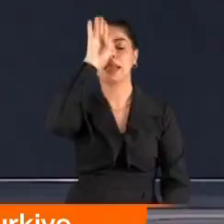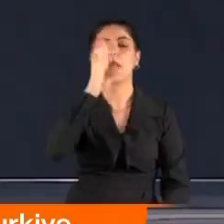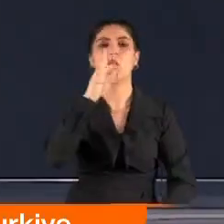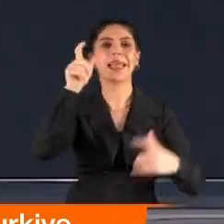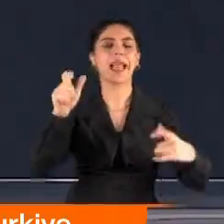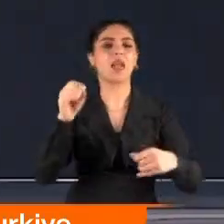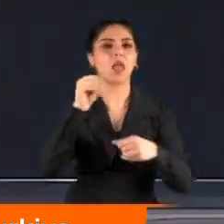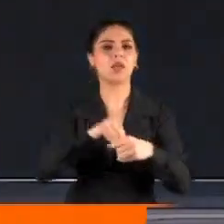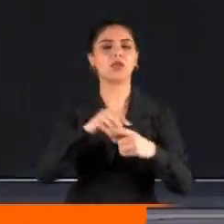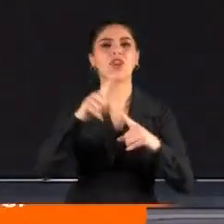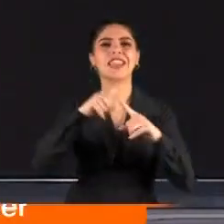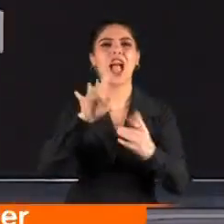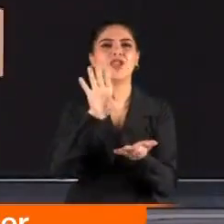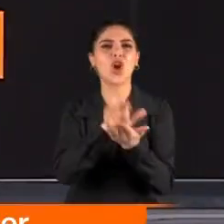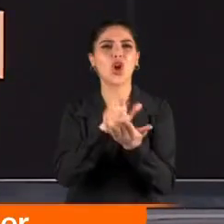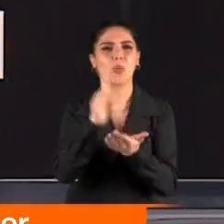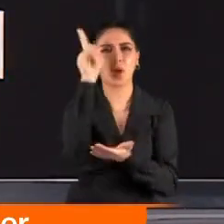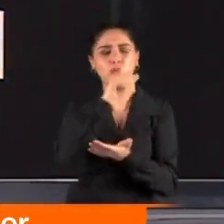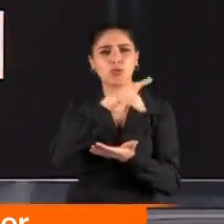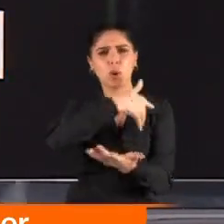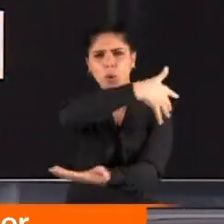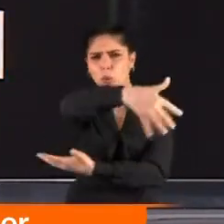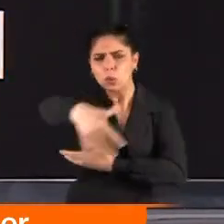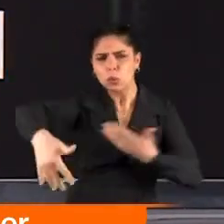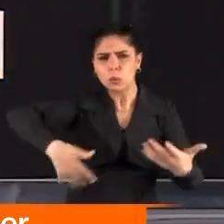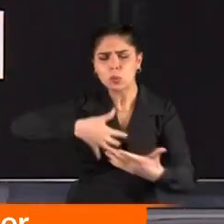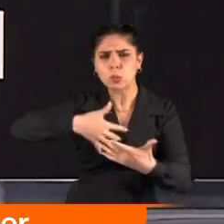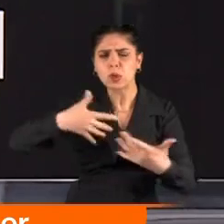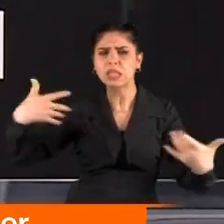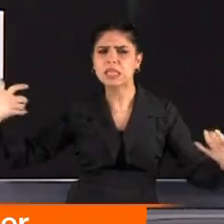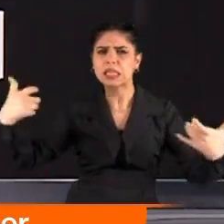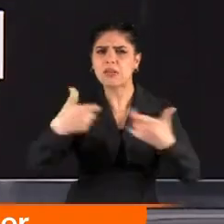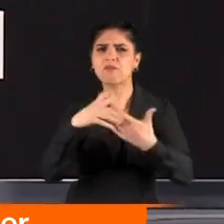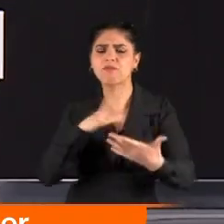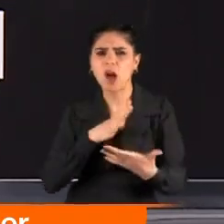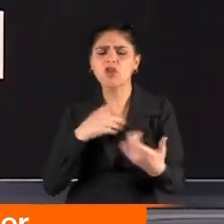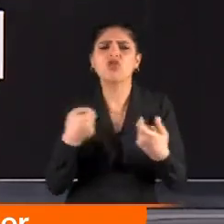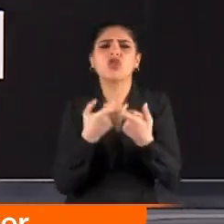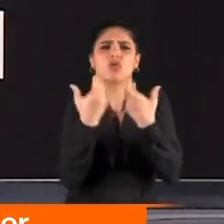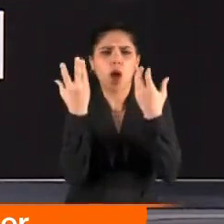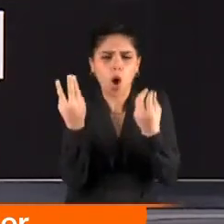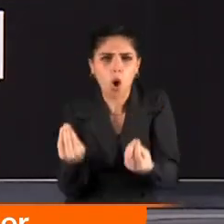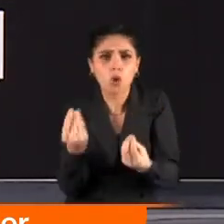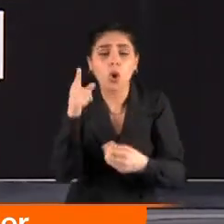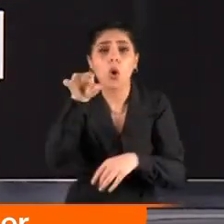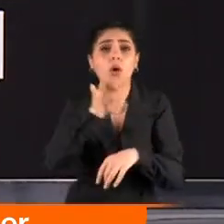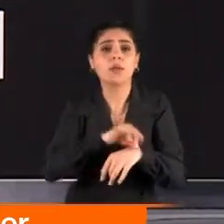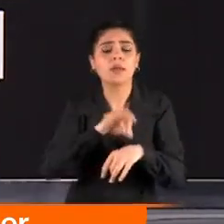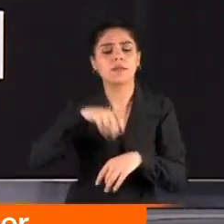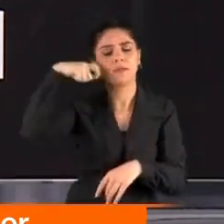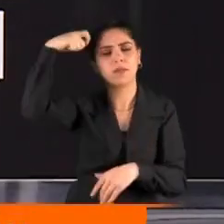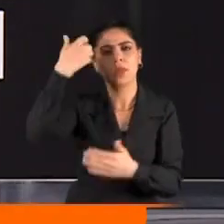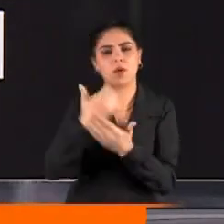İstanbul Kağıthane'de Tarçın adlı bir köpek yüzünden ortalık bir anda karıştı. Silahlar çekildi, çatışma çıktı. Üstelik